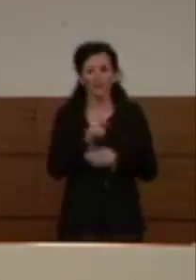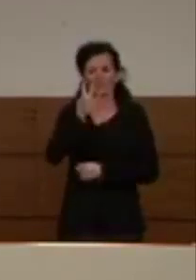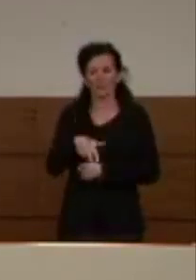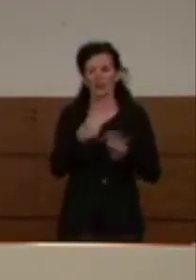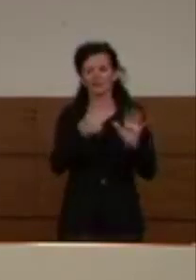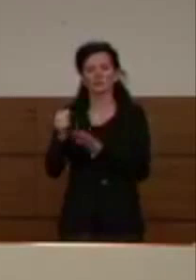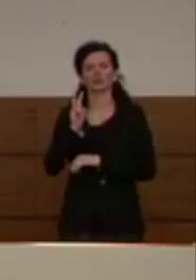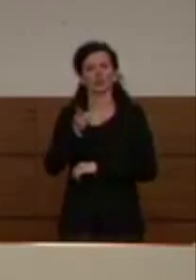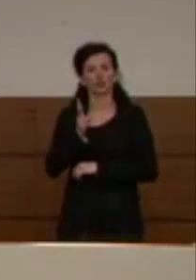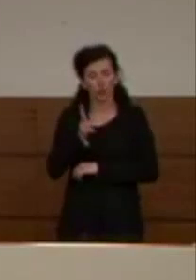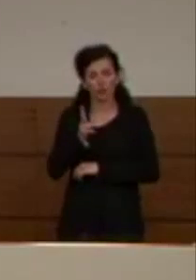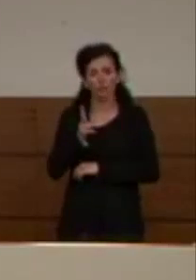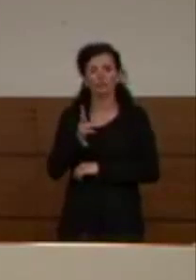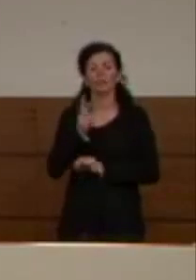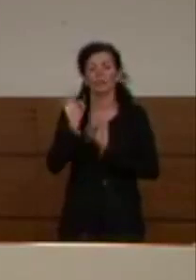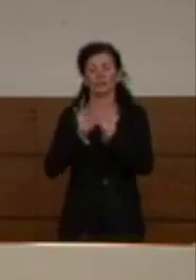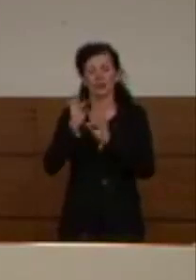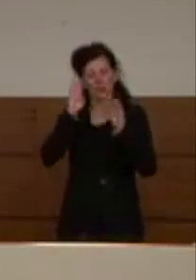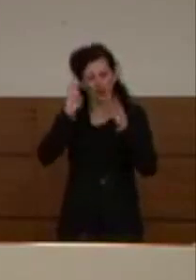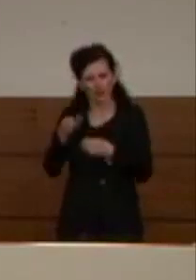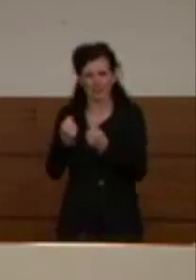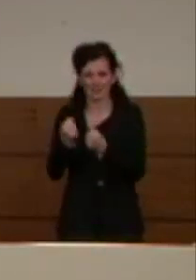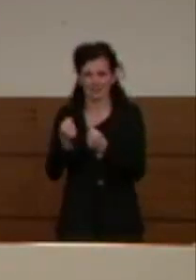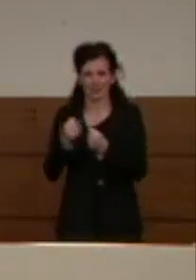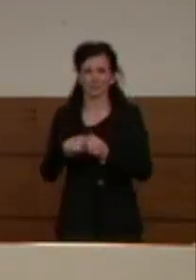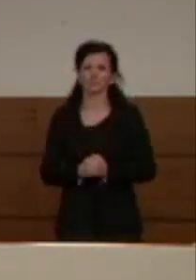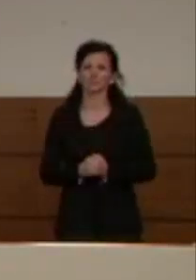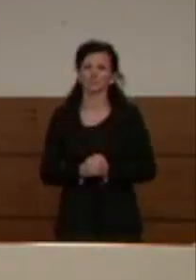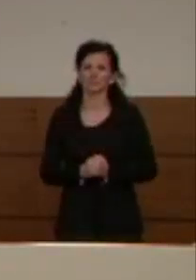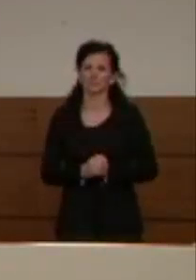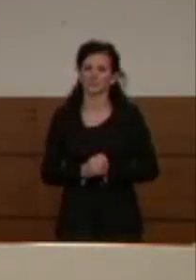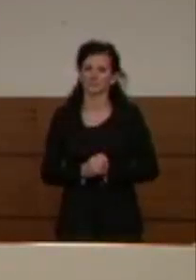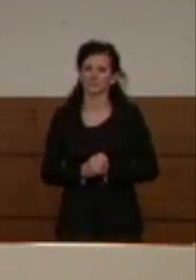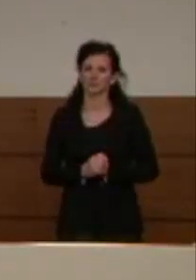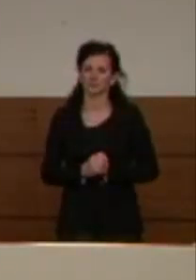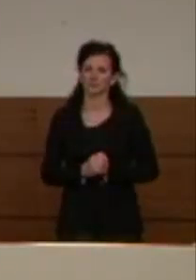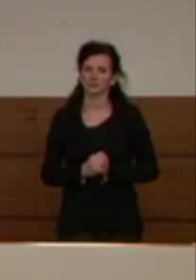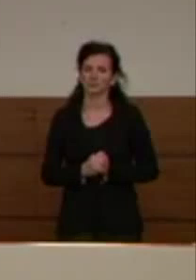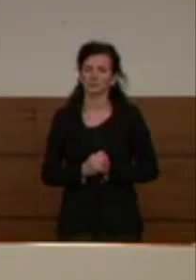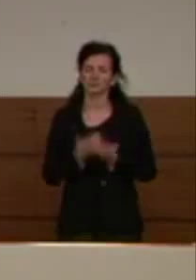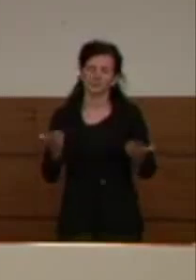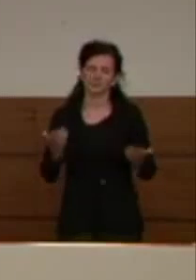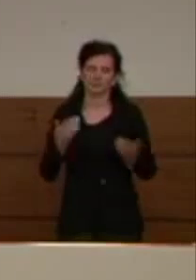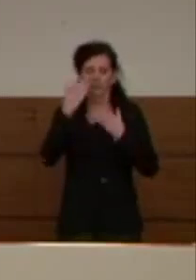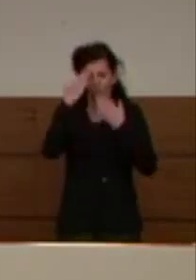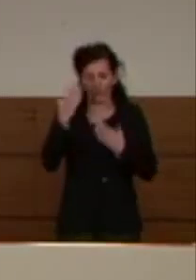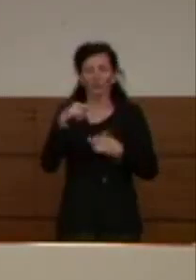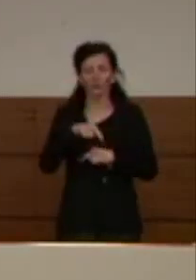3.612 sono in terapia intensiva abbiamo e registriamo purtroppo